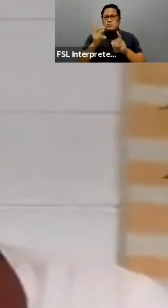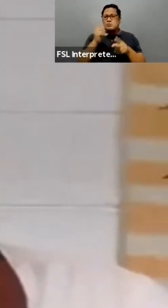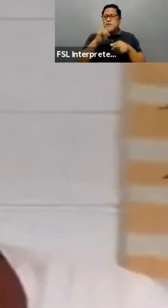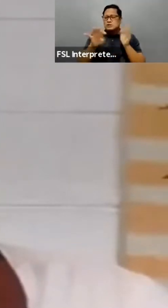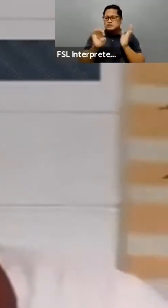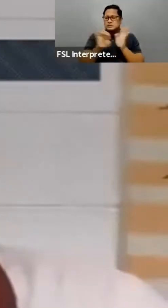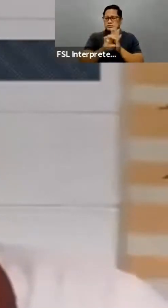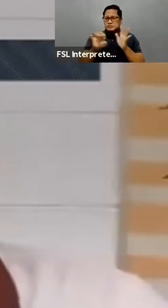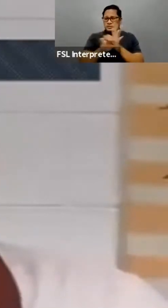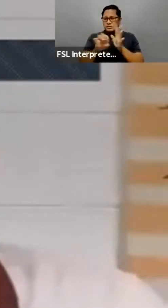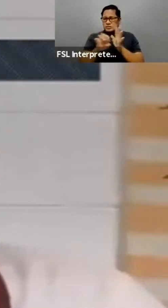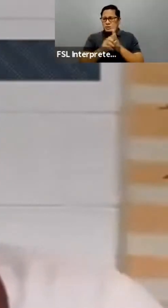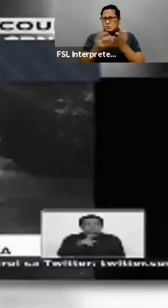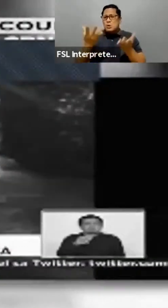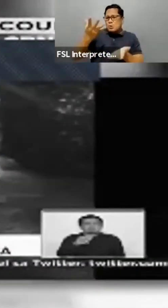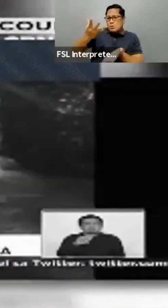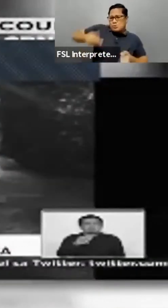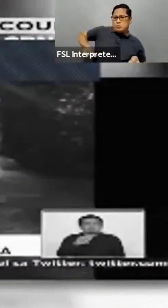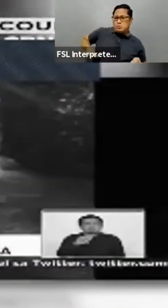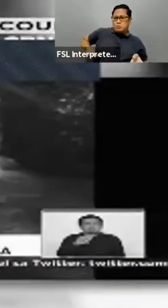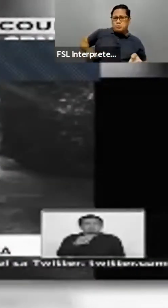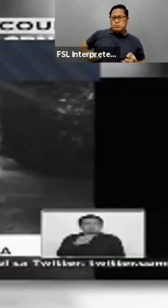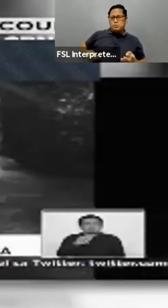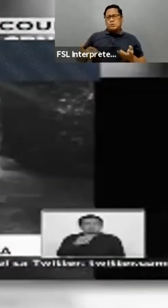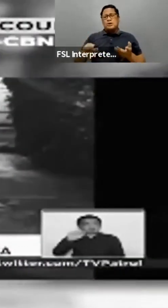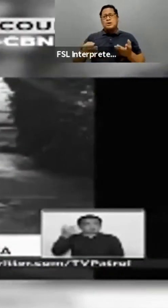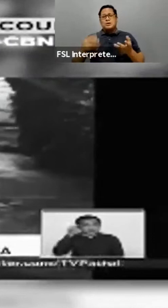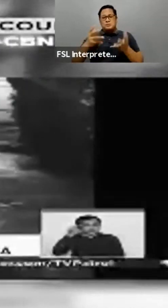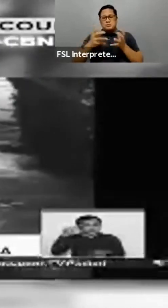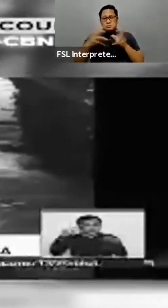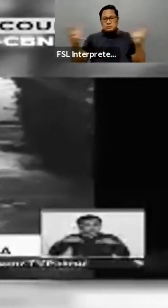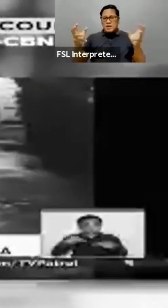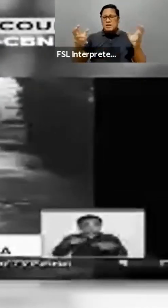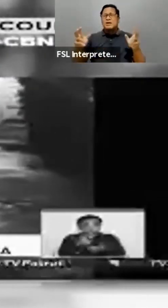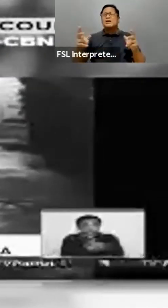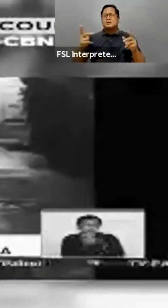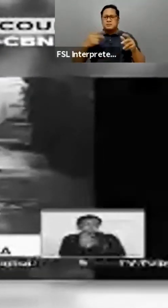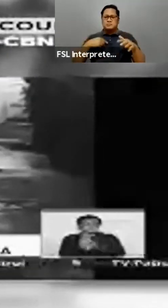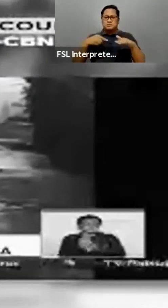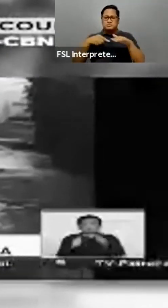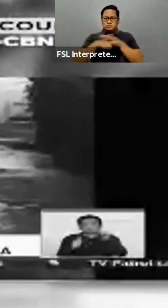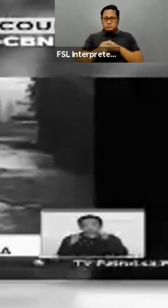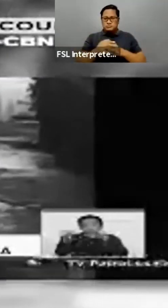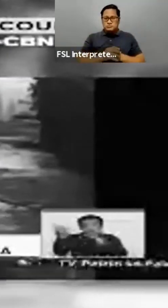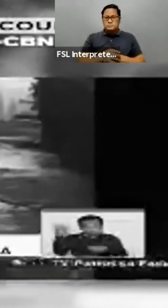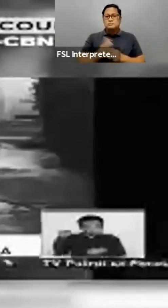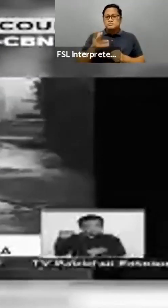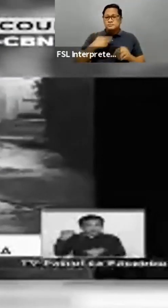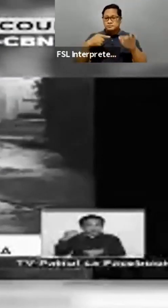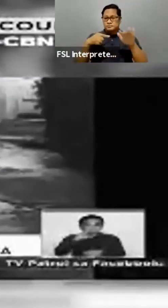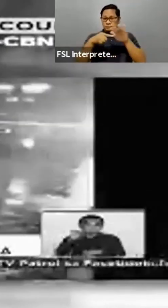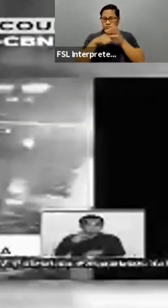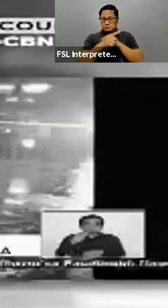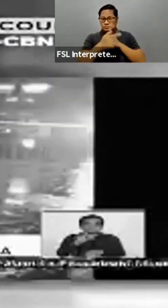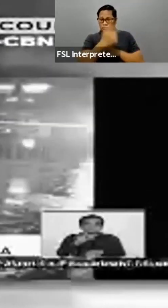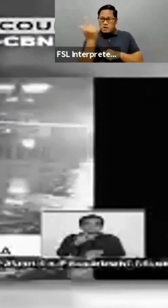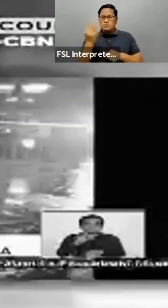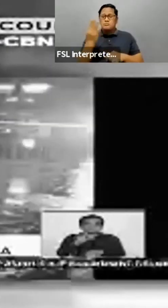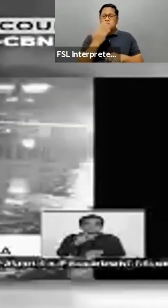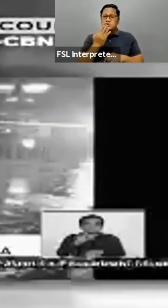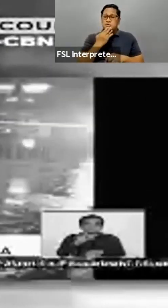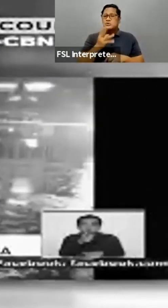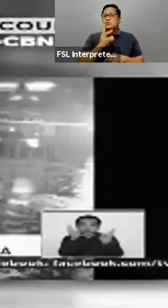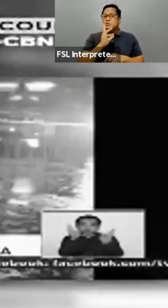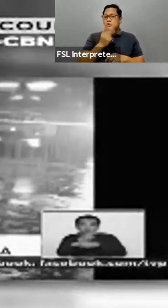na bilyunan lusot. Pinaril si Alvarez sa likuran noong Lunes sa Bacolod City nang di pa nakikilalang